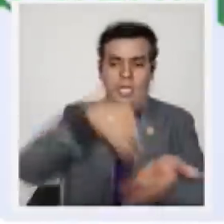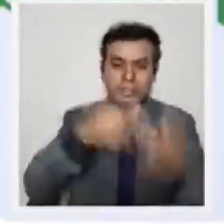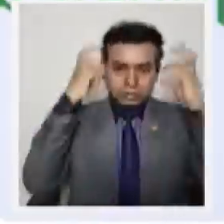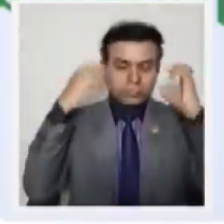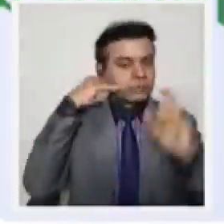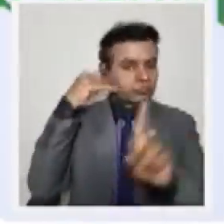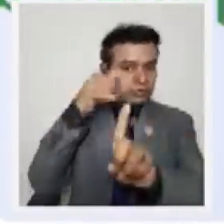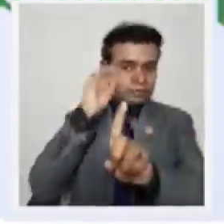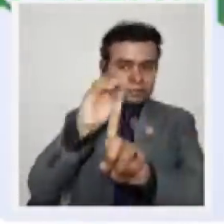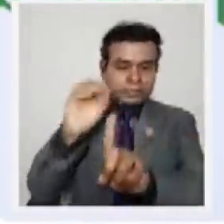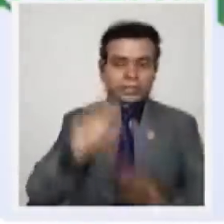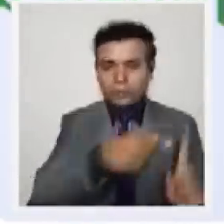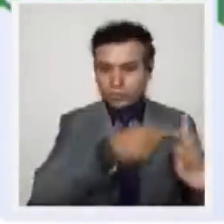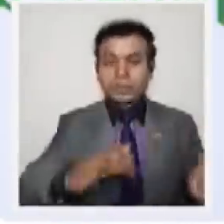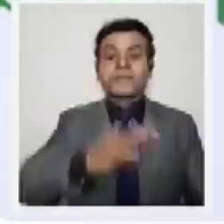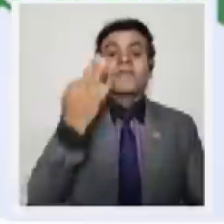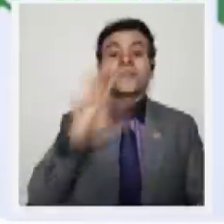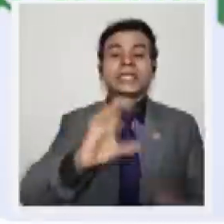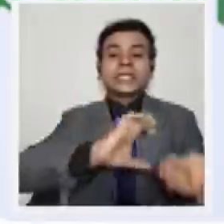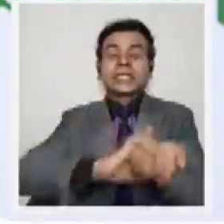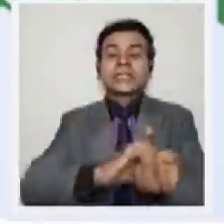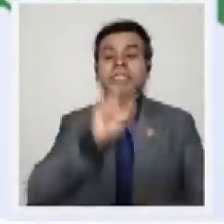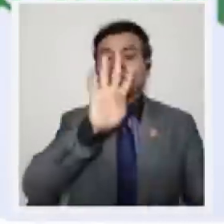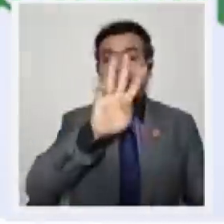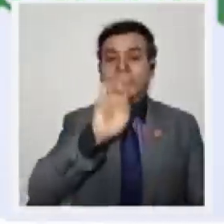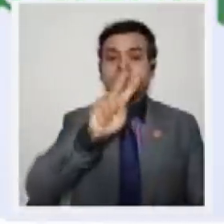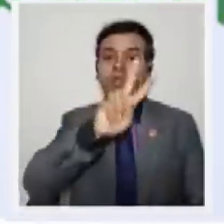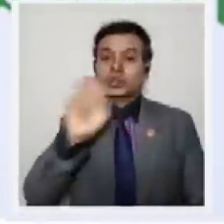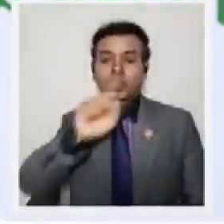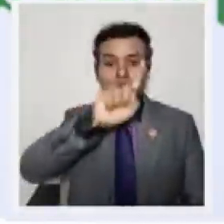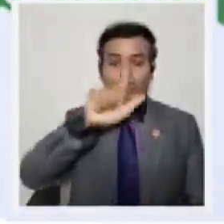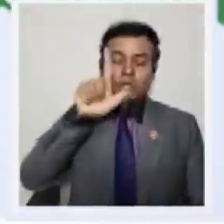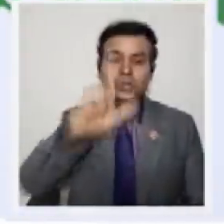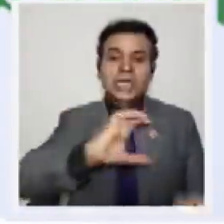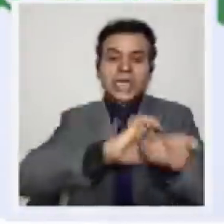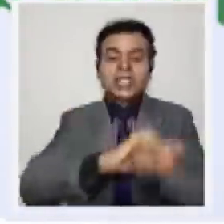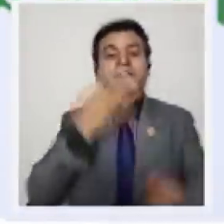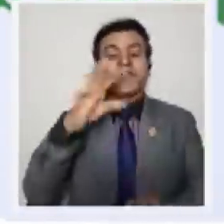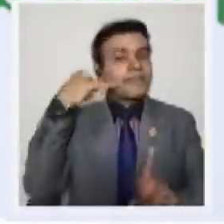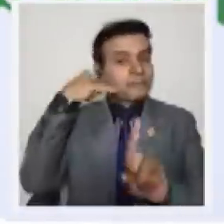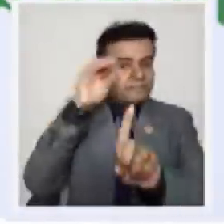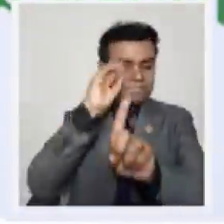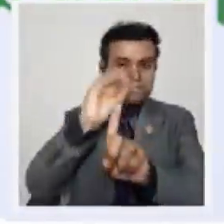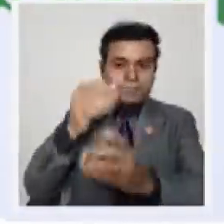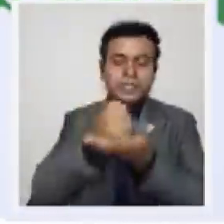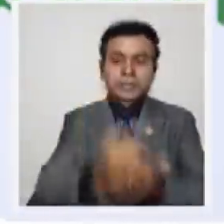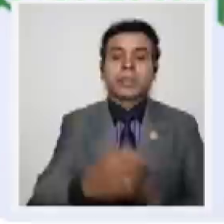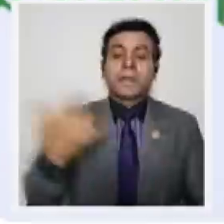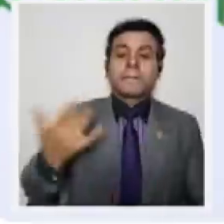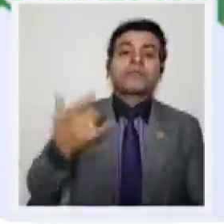গত 24 ঘন্টায় আরও 10 জন সংযুক্ত হয়েছে এই প্ল্যাটফর্মে। বর্তমানে স্বেচ্ছাভিত্তিতে সেবা দিয়ে